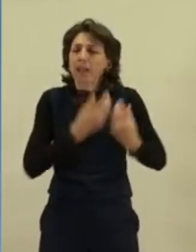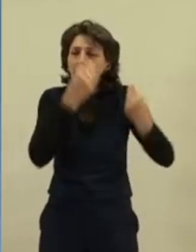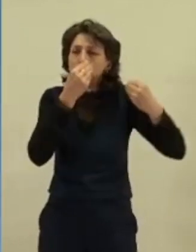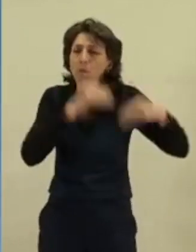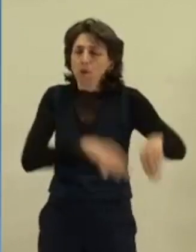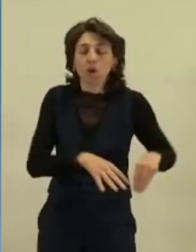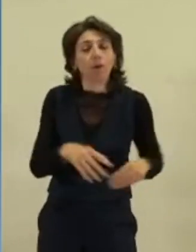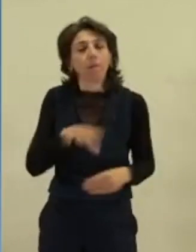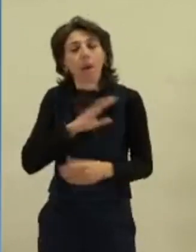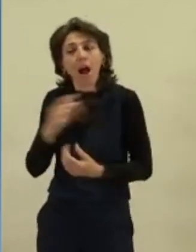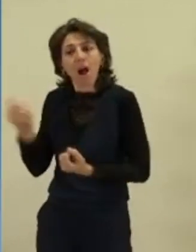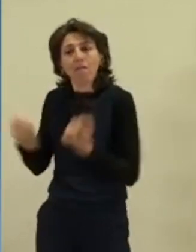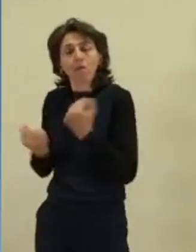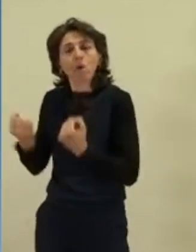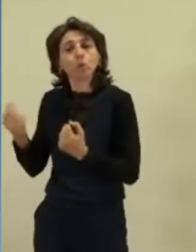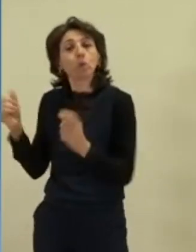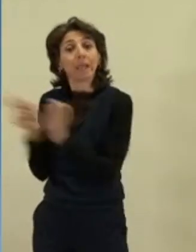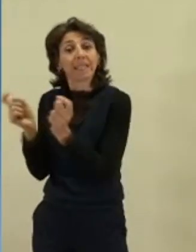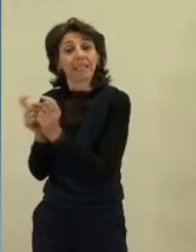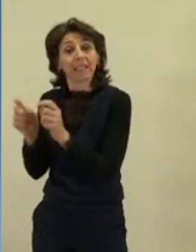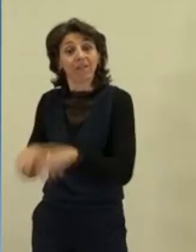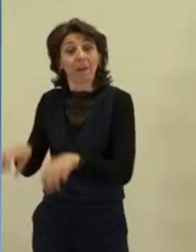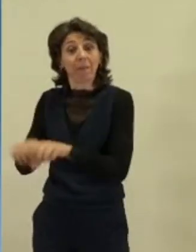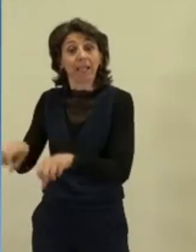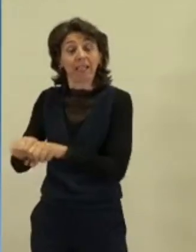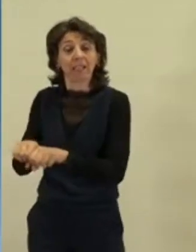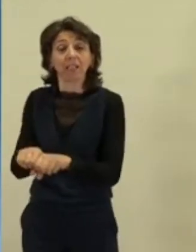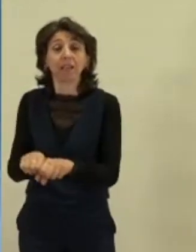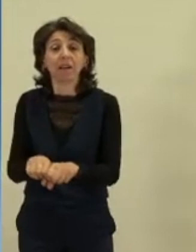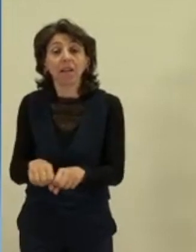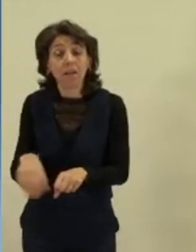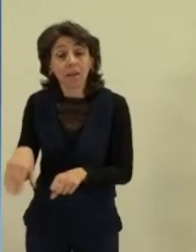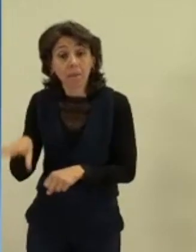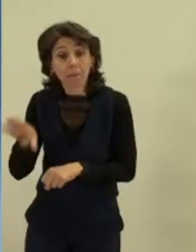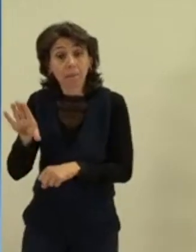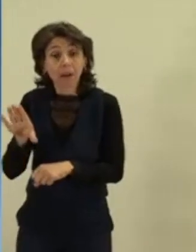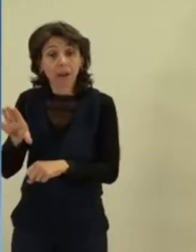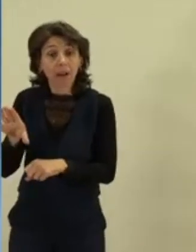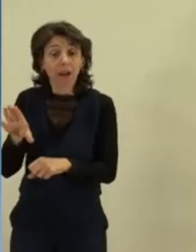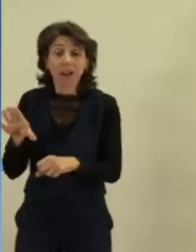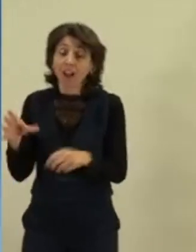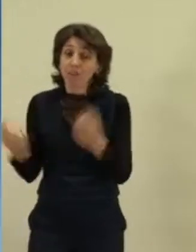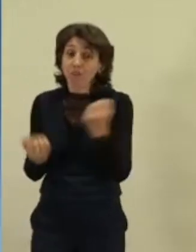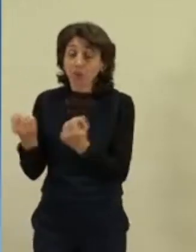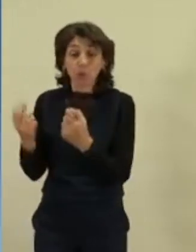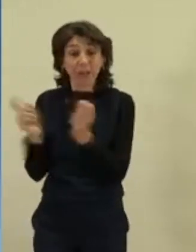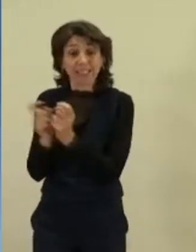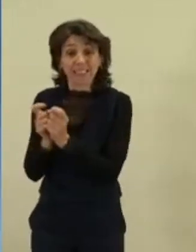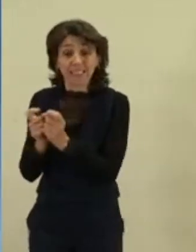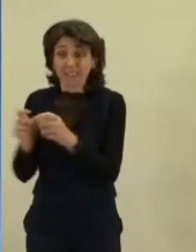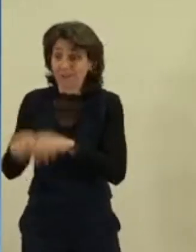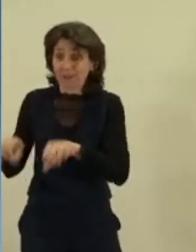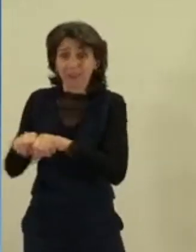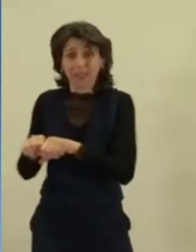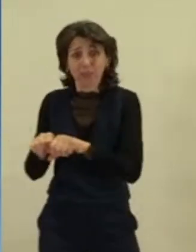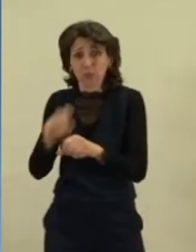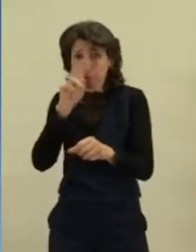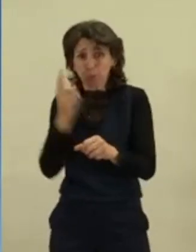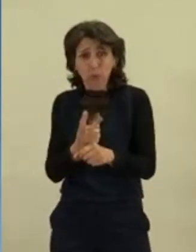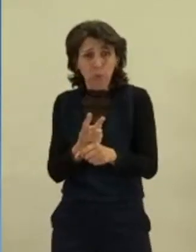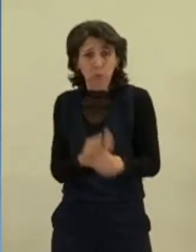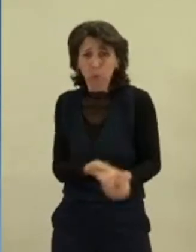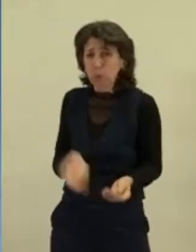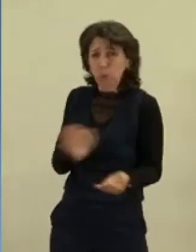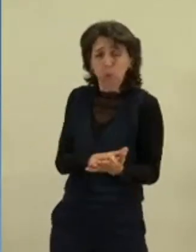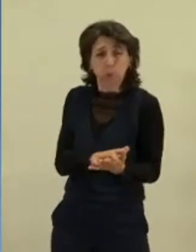voiture électrique est plus polluante que celle des véhicules thermiques, et sa valeur écologique dépend du mix électrique